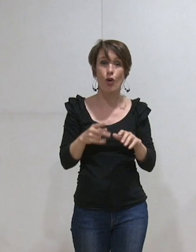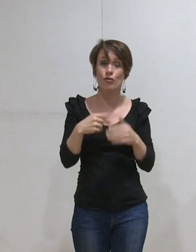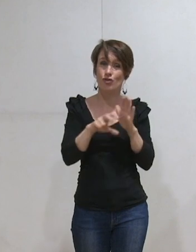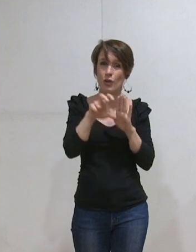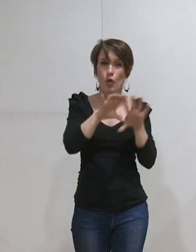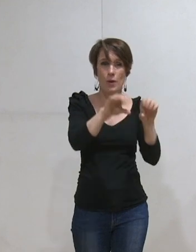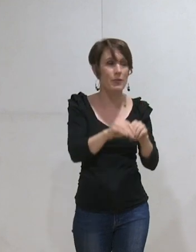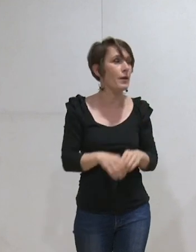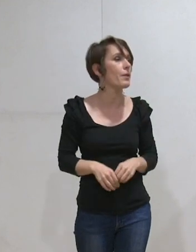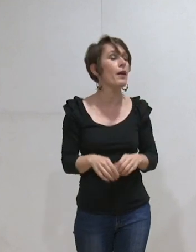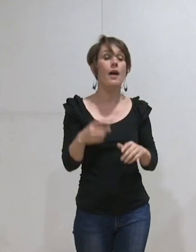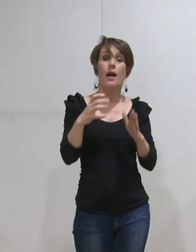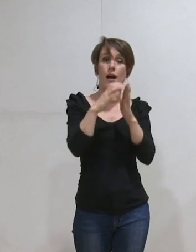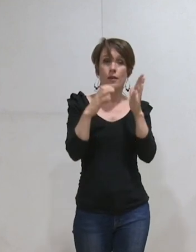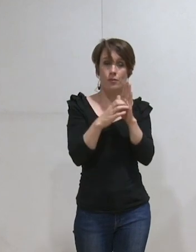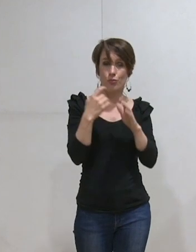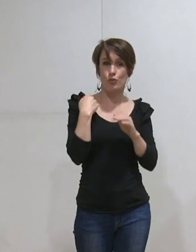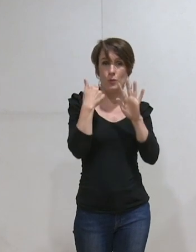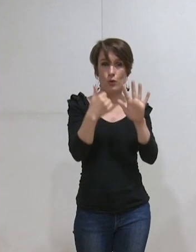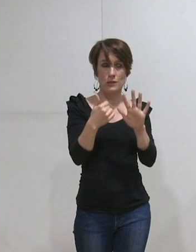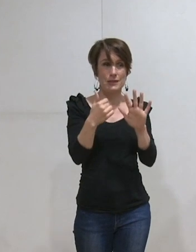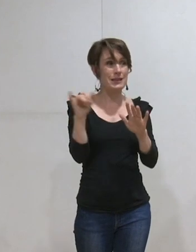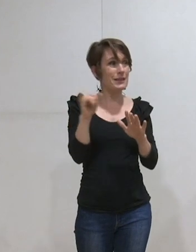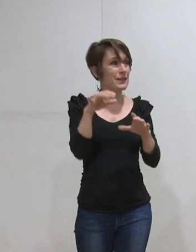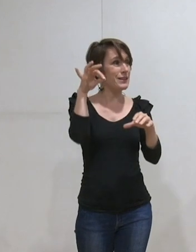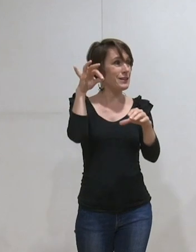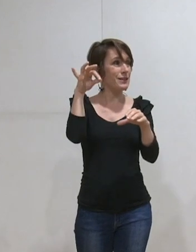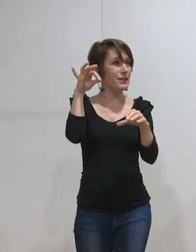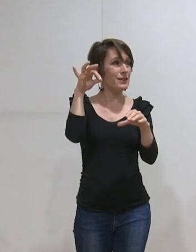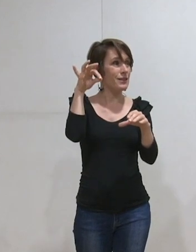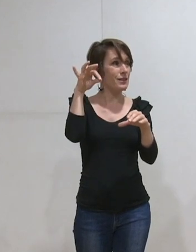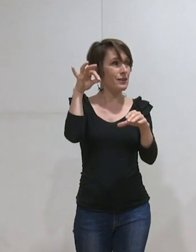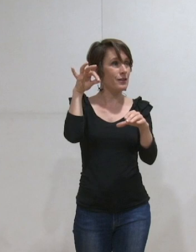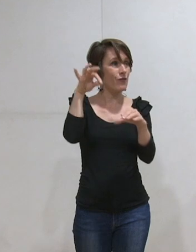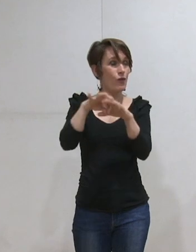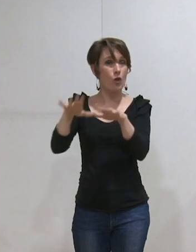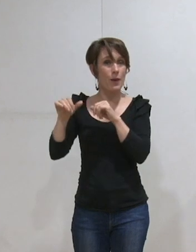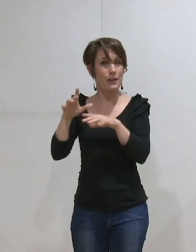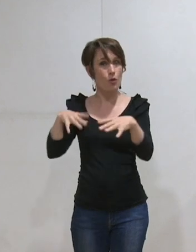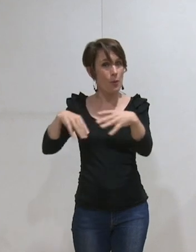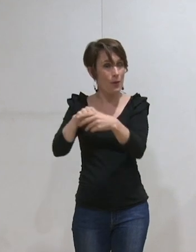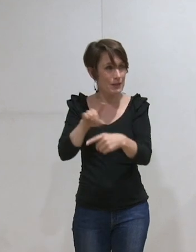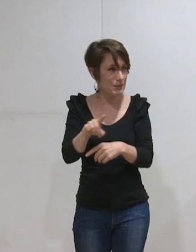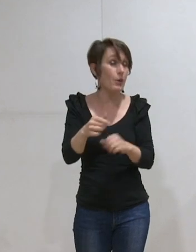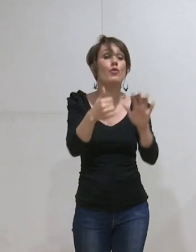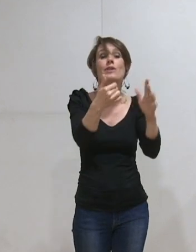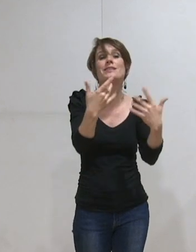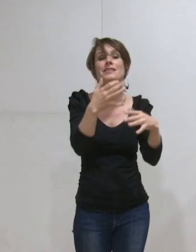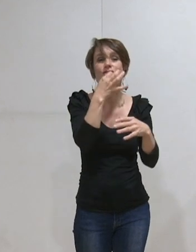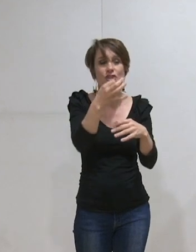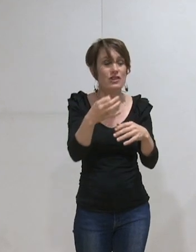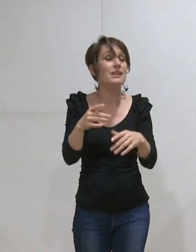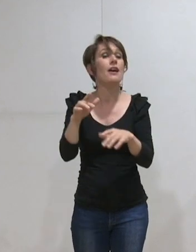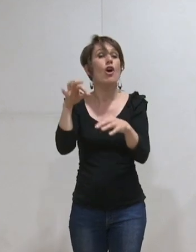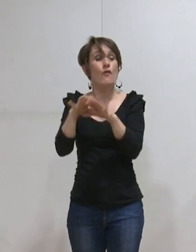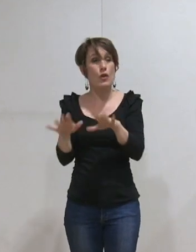6 qui ne prend pas part au vote donc au-delà de ceux que j'ai cité non mais c'est bon qui s'abstient donc